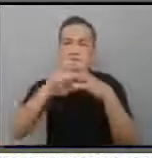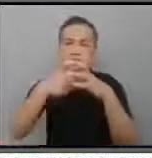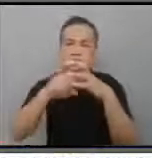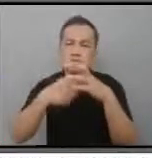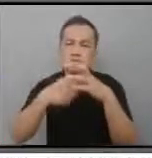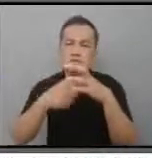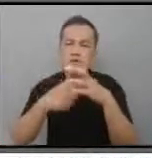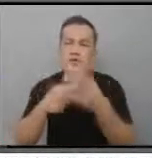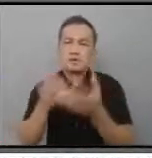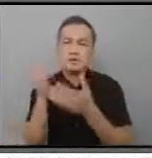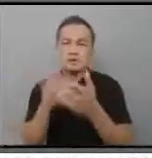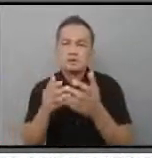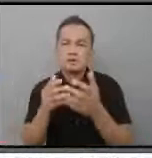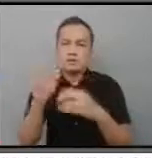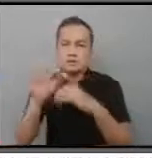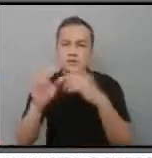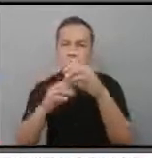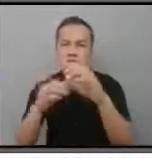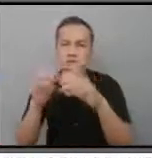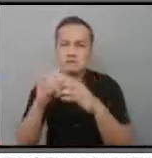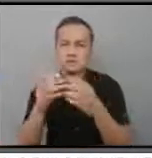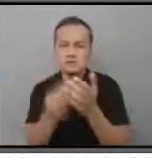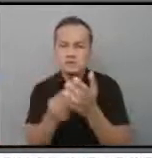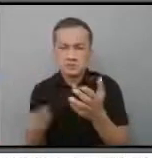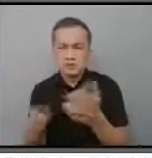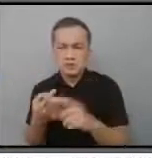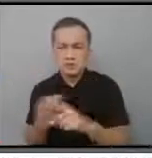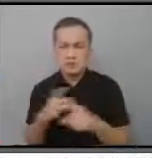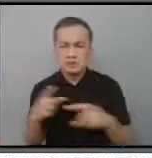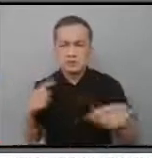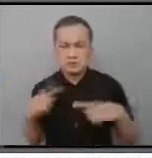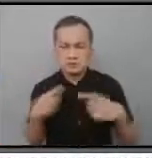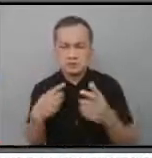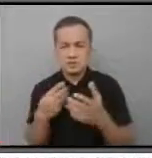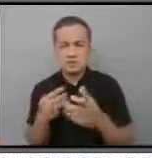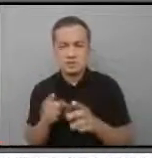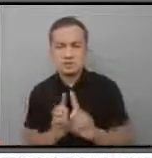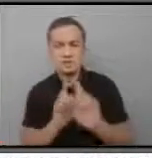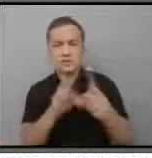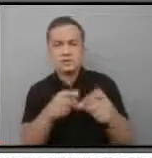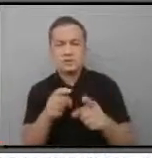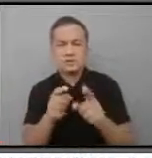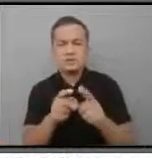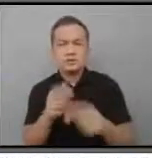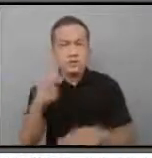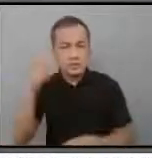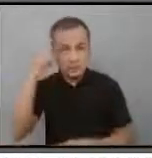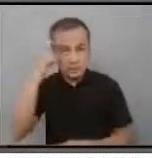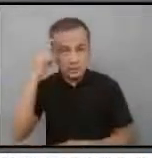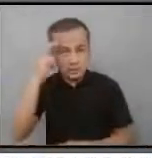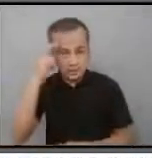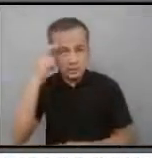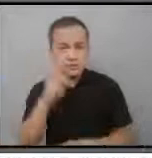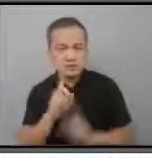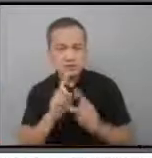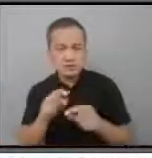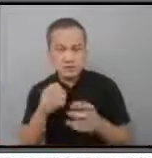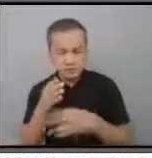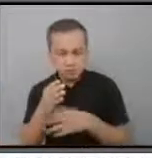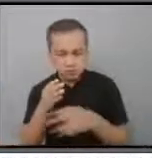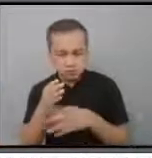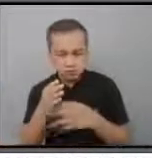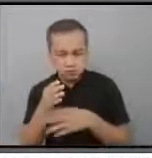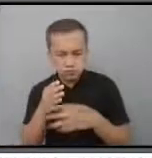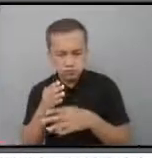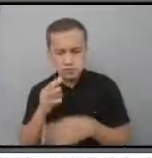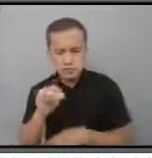truck galing Santa Rosa, Laguna at magdi-deliver sana sa Legazpi, Albay. Habang binabagtas ang southbound lane ng Maharlika Highway